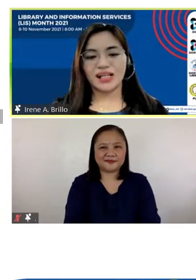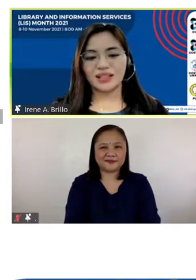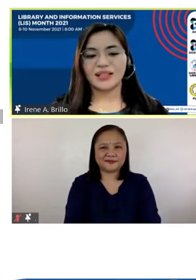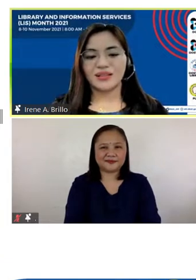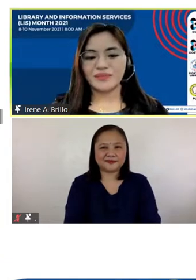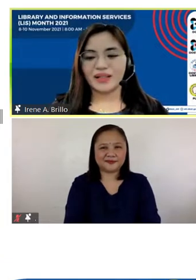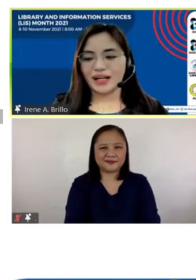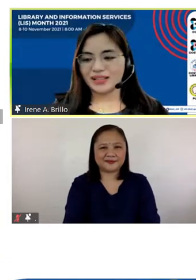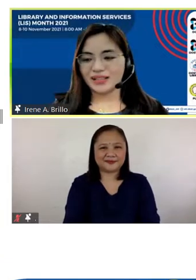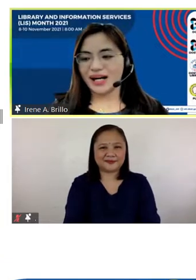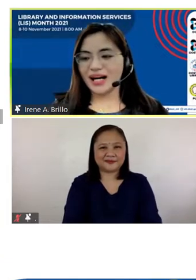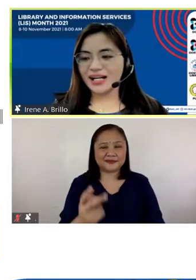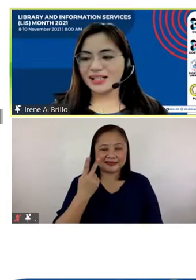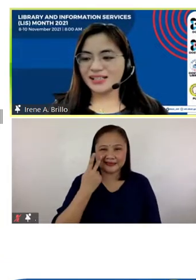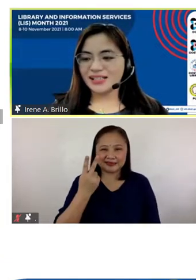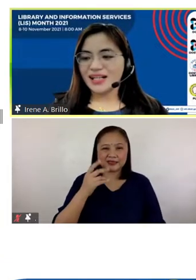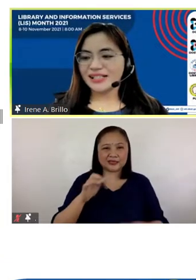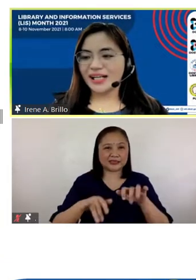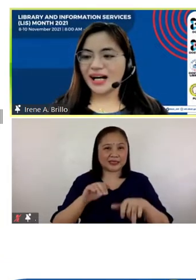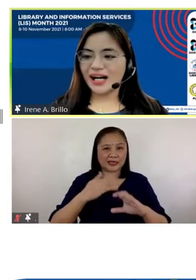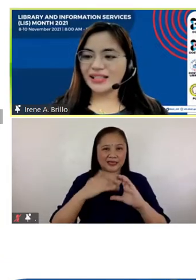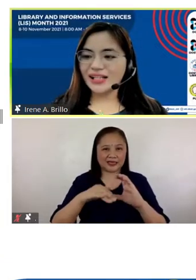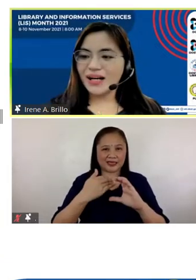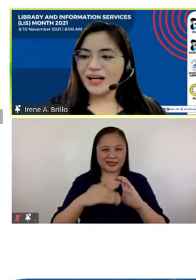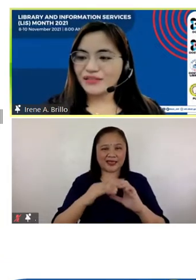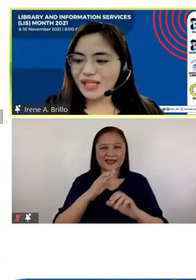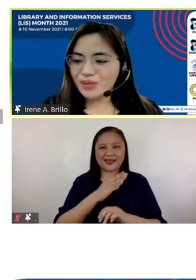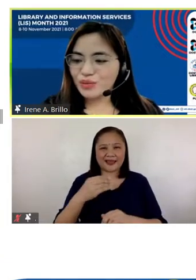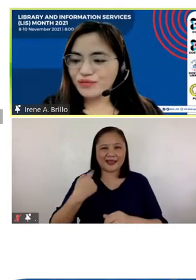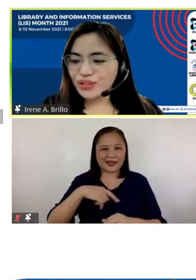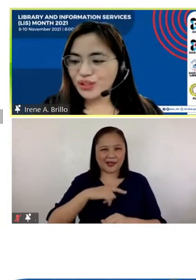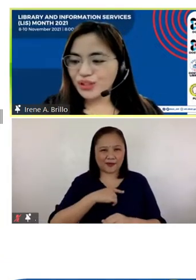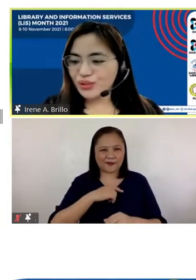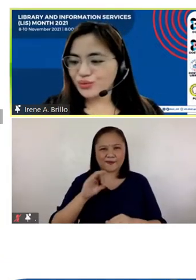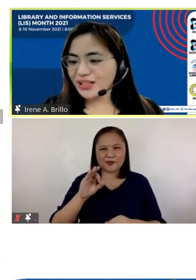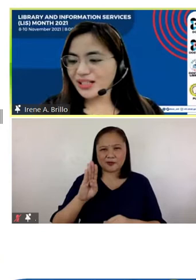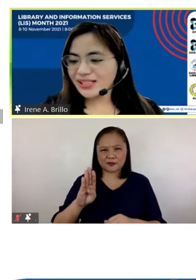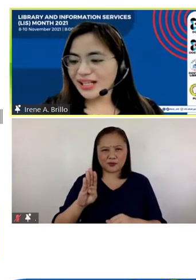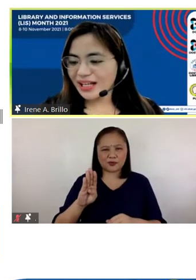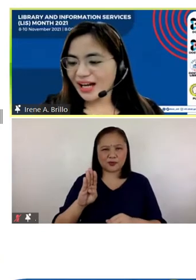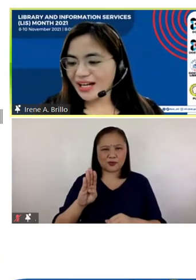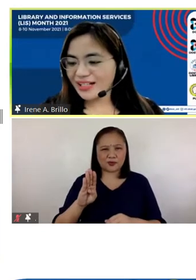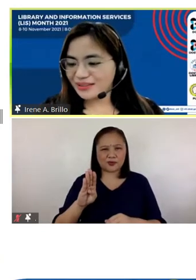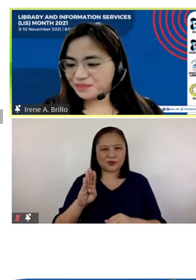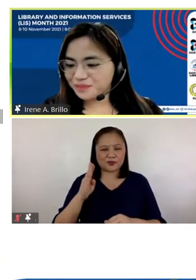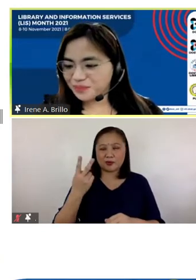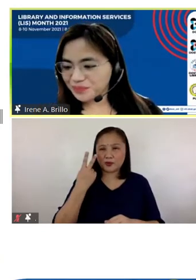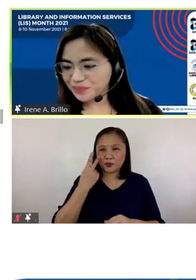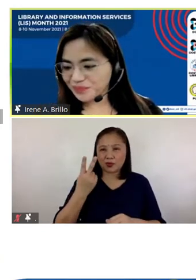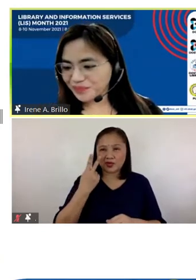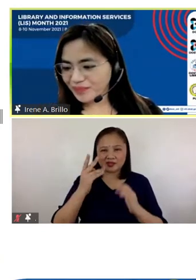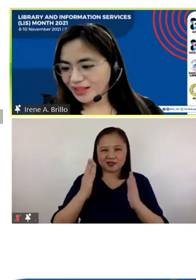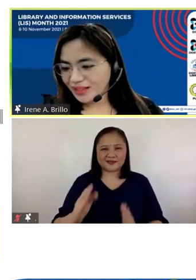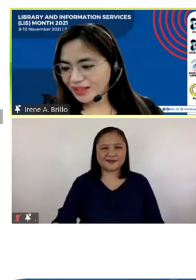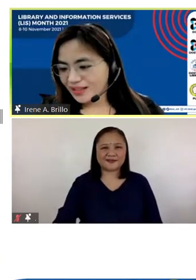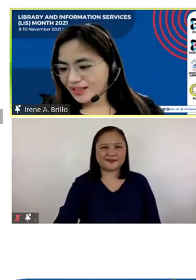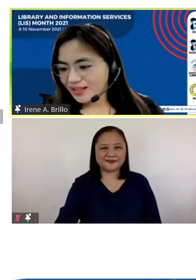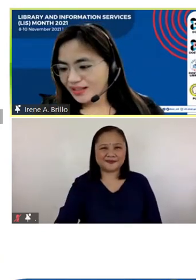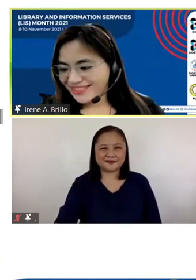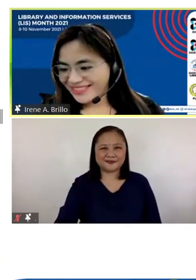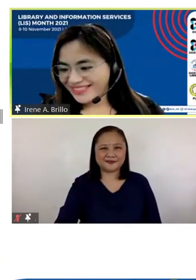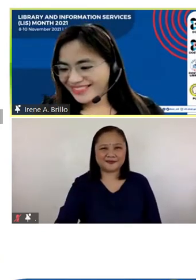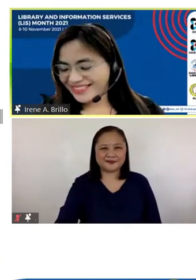sa chat box. At sa ating mga Facebook viewers, ayan,